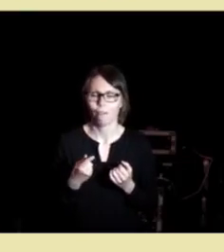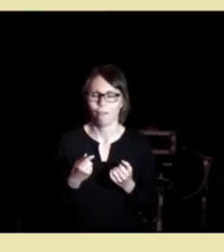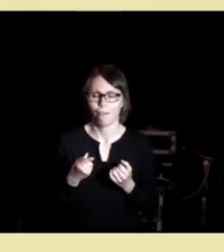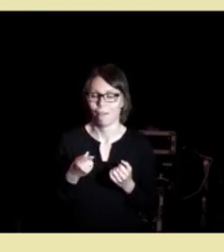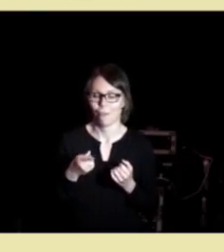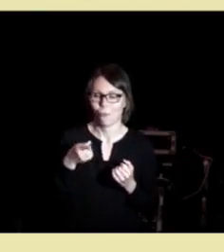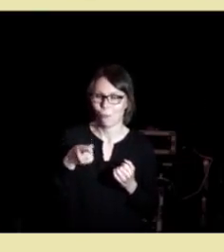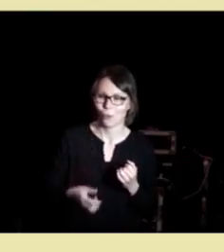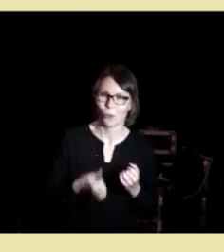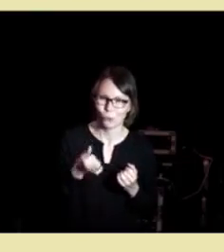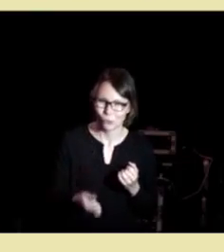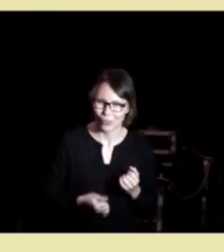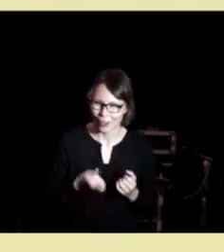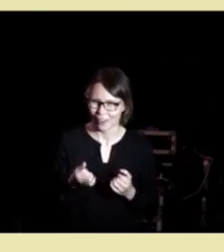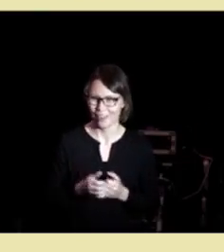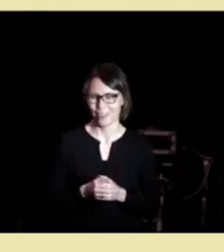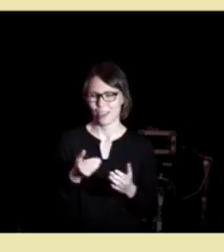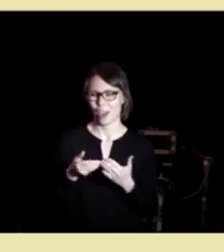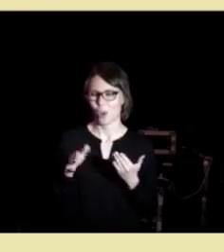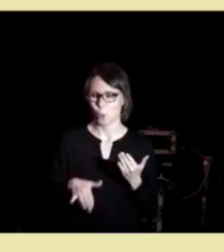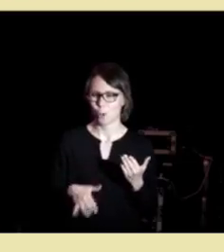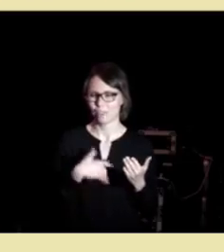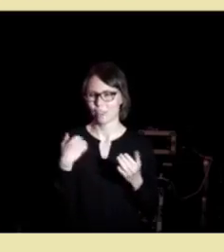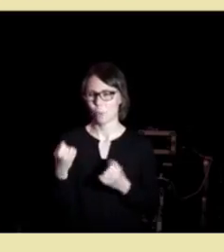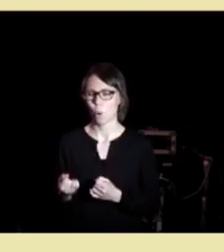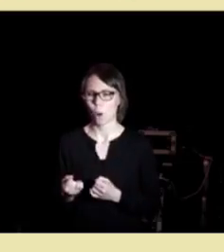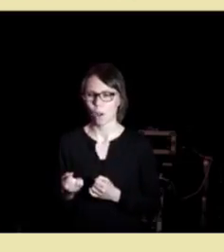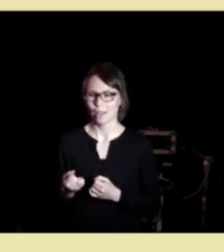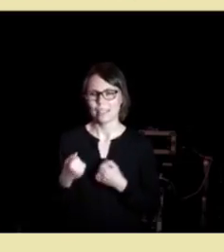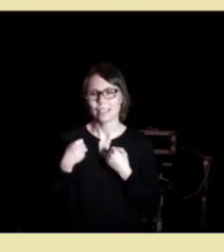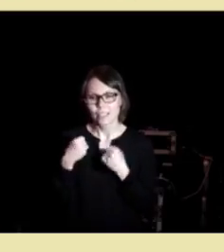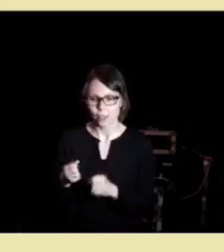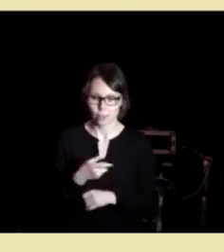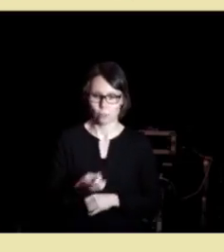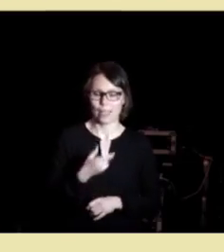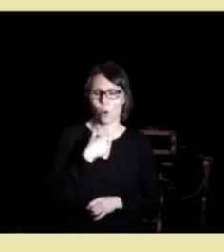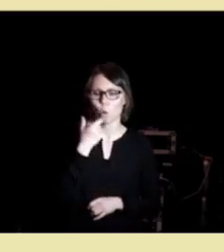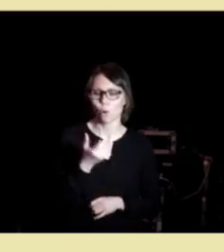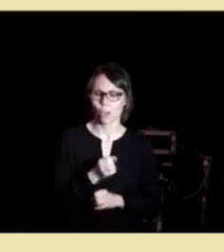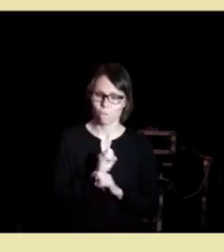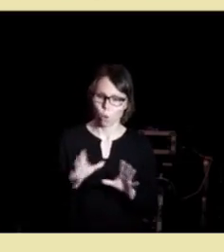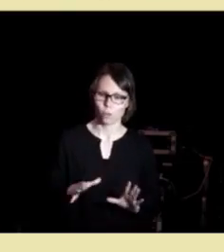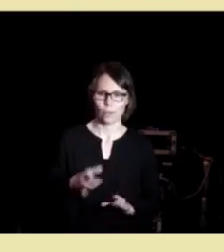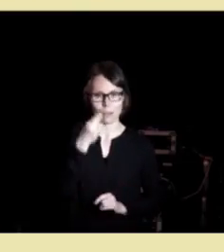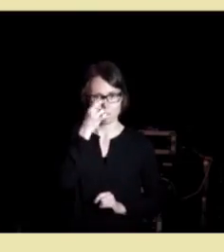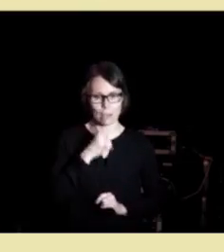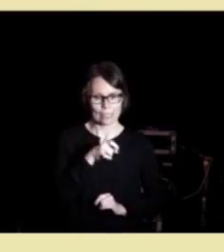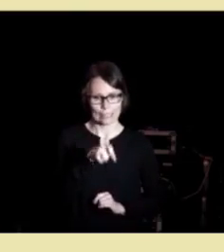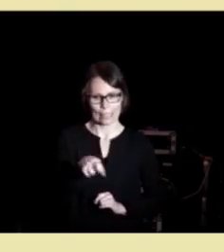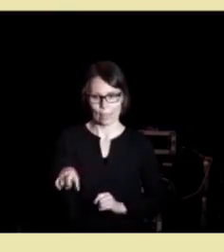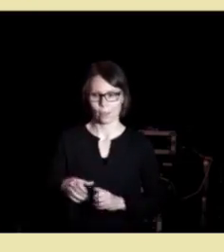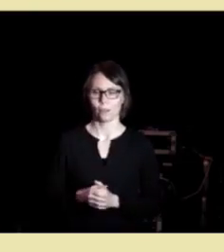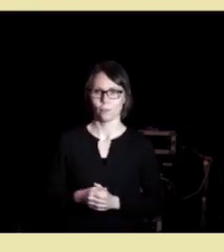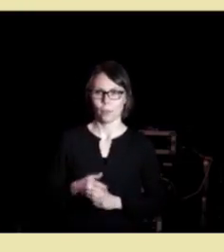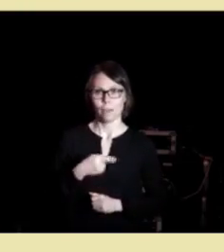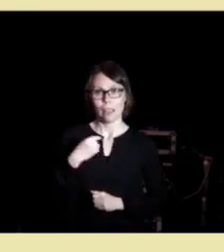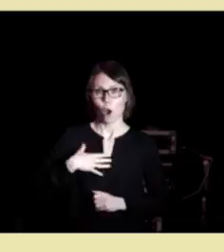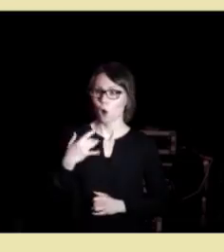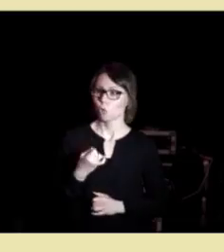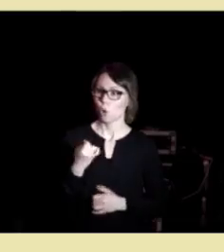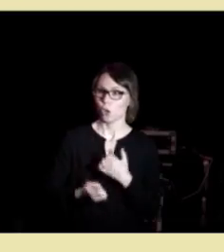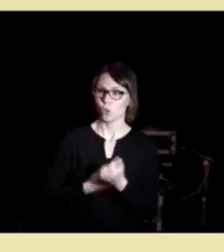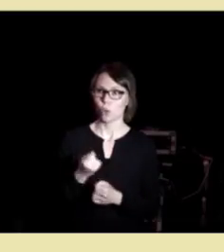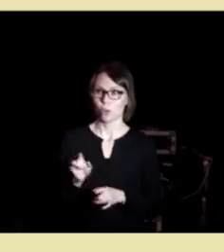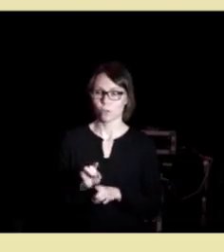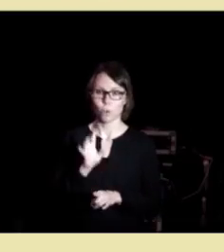det dreier seg om at vi må satse på disse unge, flotte menneskene. Det er noe å gjøre, og jeg synes det vi